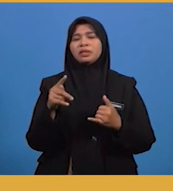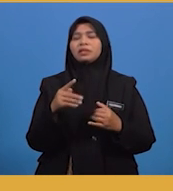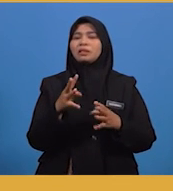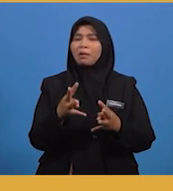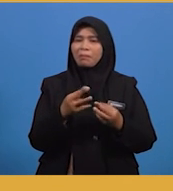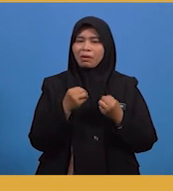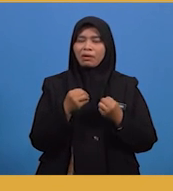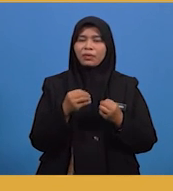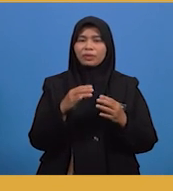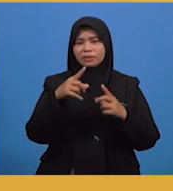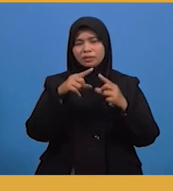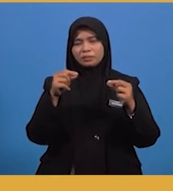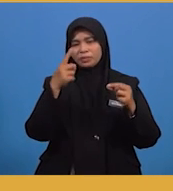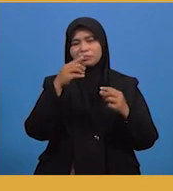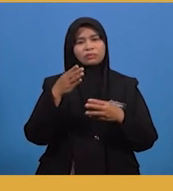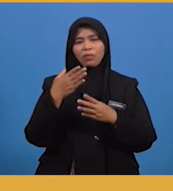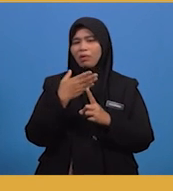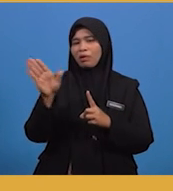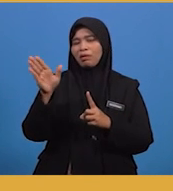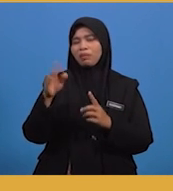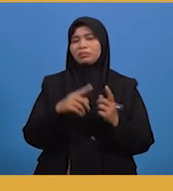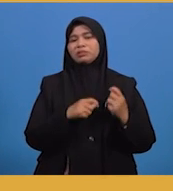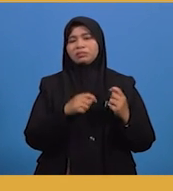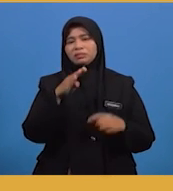menghalau tentera British di tanah Melayu.